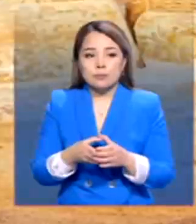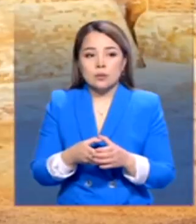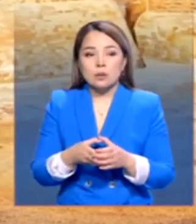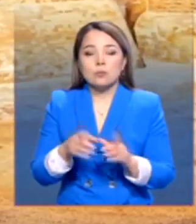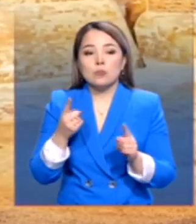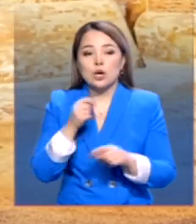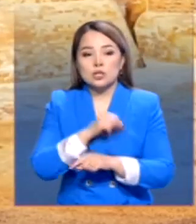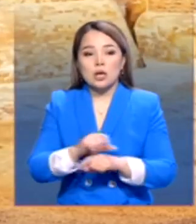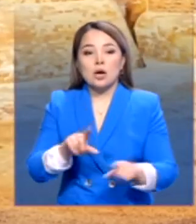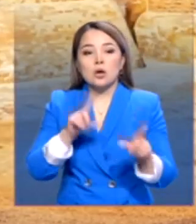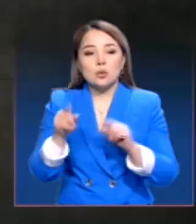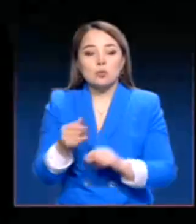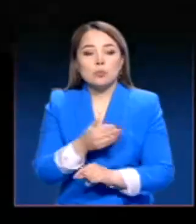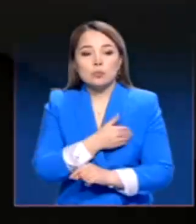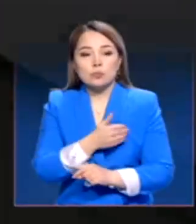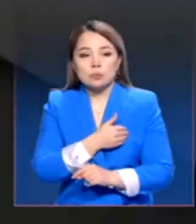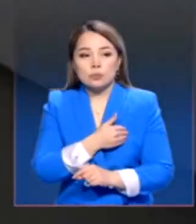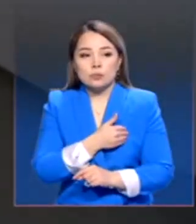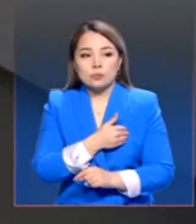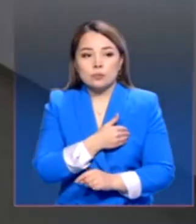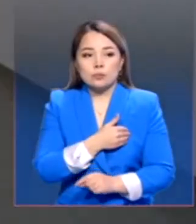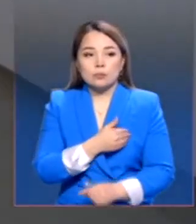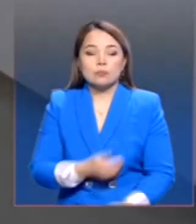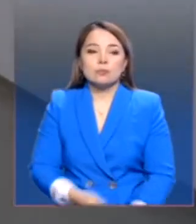неге шетелге шығуға құмар?